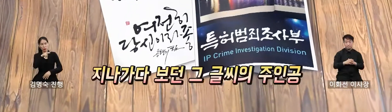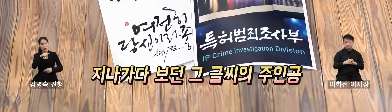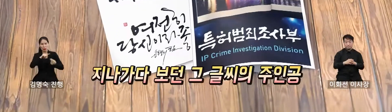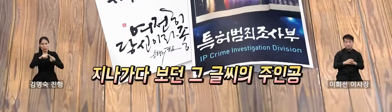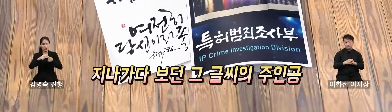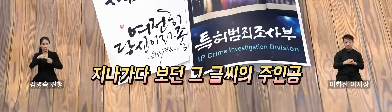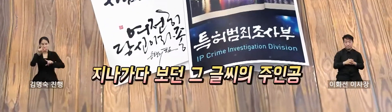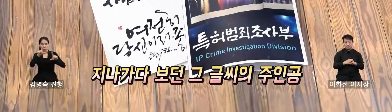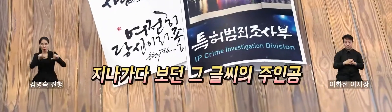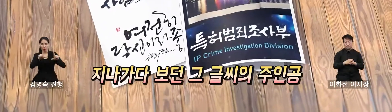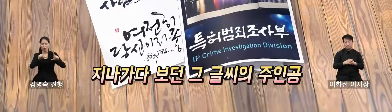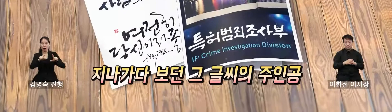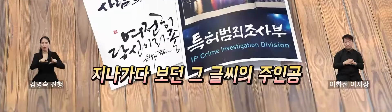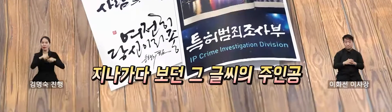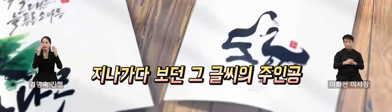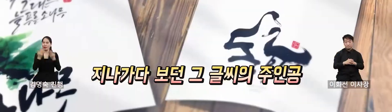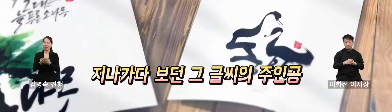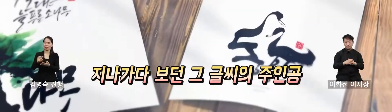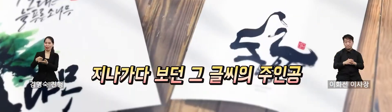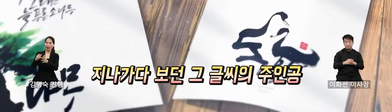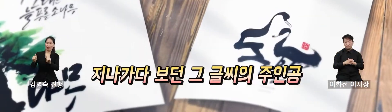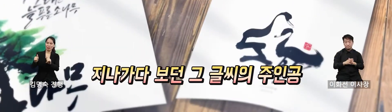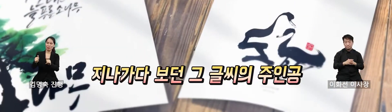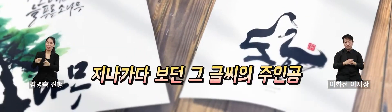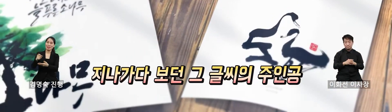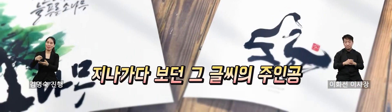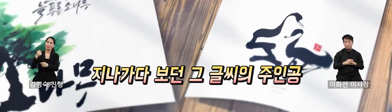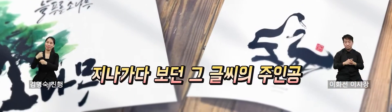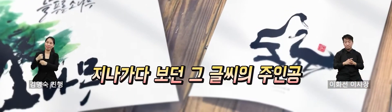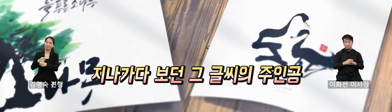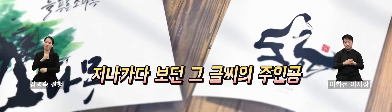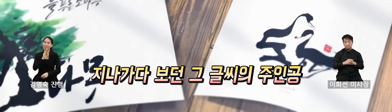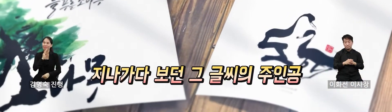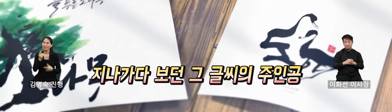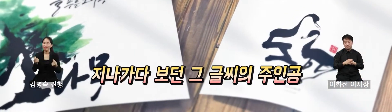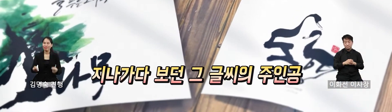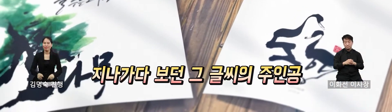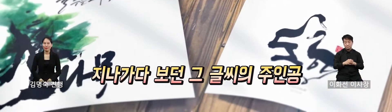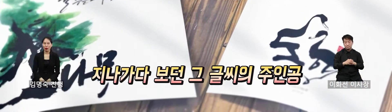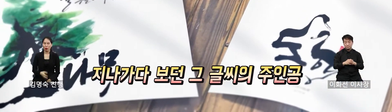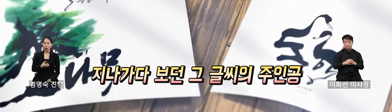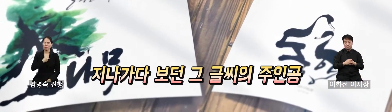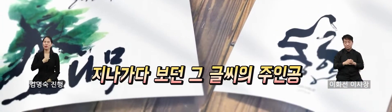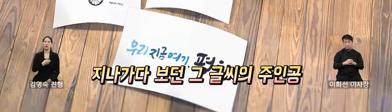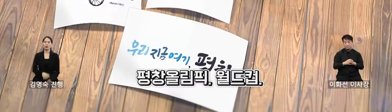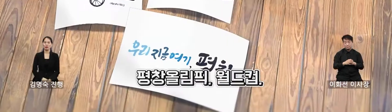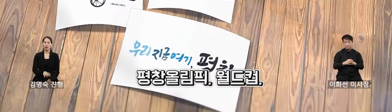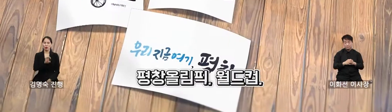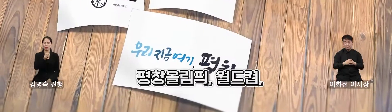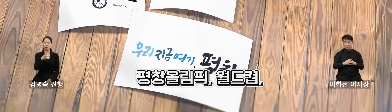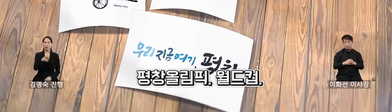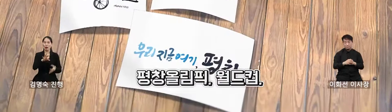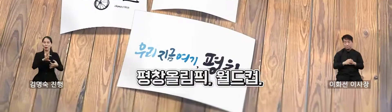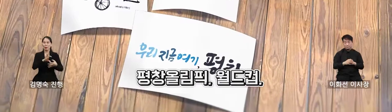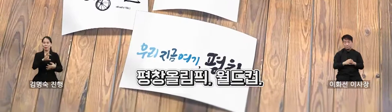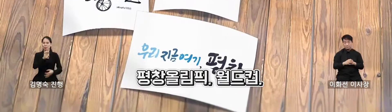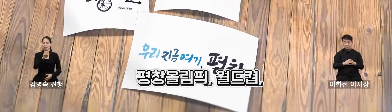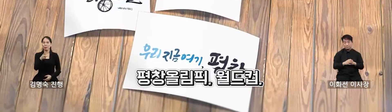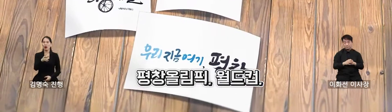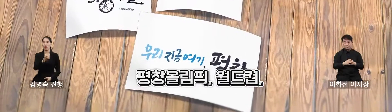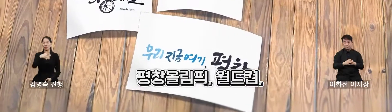글씨가 다 작가님 글씨인 거예요. 지금 깜짝 놀랐어요. 평창올림픽